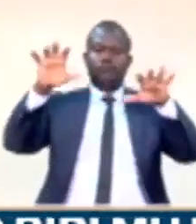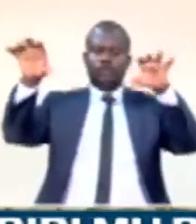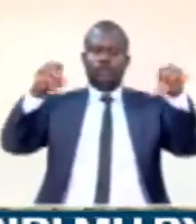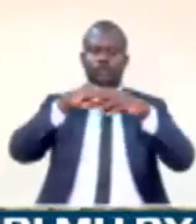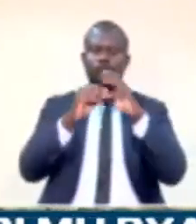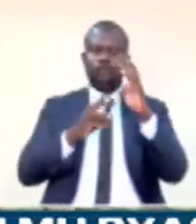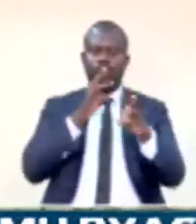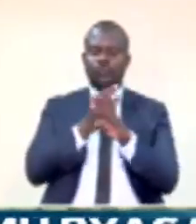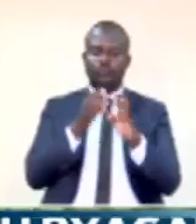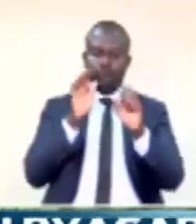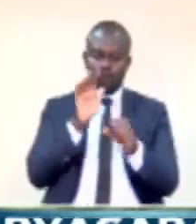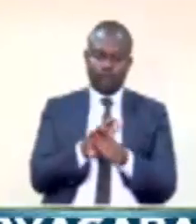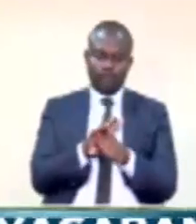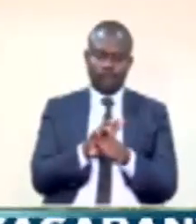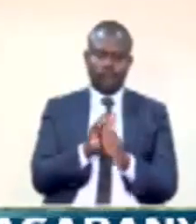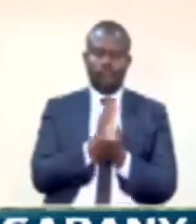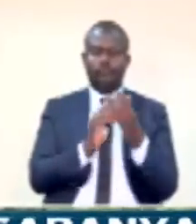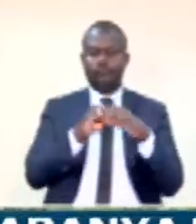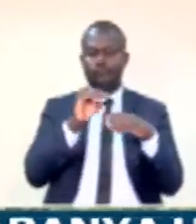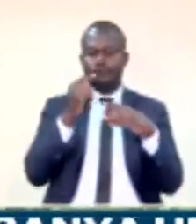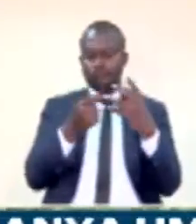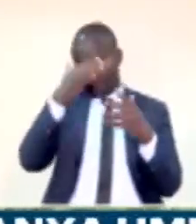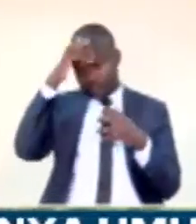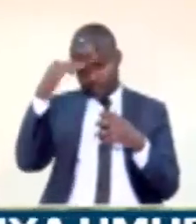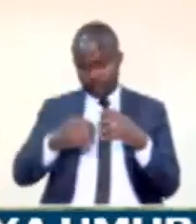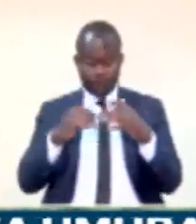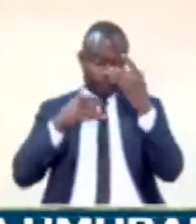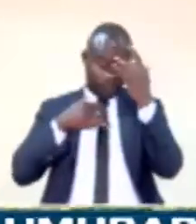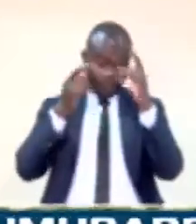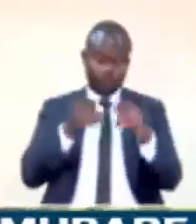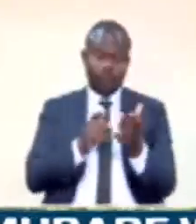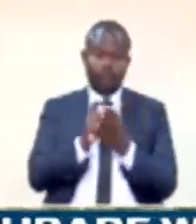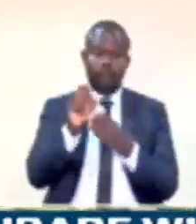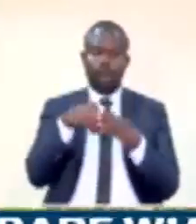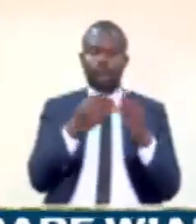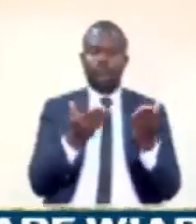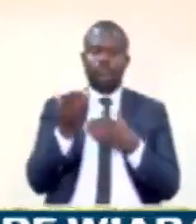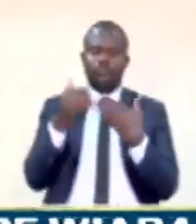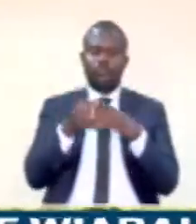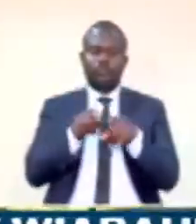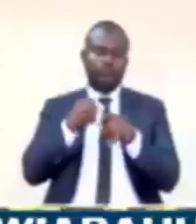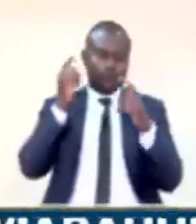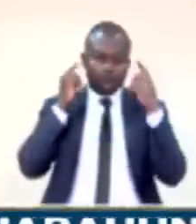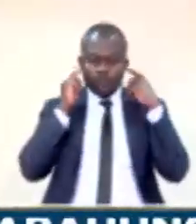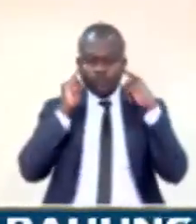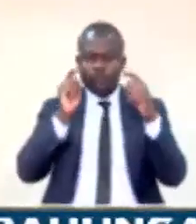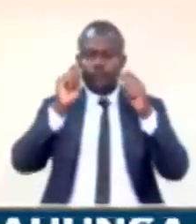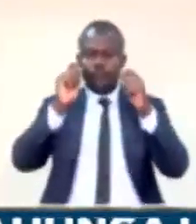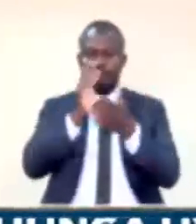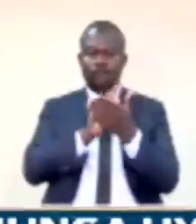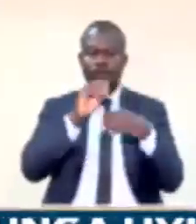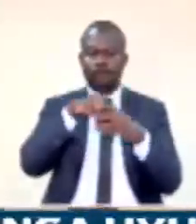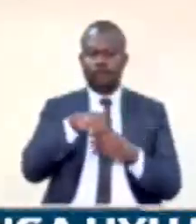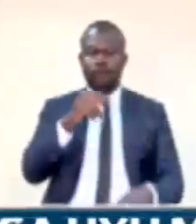ku isi ku muvuduko udasanzwe. Kimwe mu byagoye amwe mu bagize ibyago byo gusanganwa iyi virusi ni ukwiyakira nk'uko byumvikana mu hanyo bw'abamwe muri bo